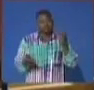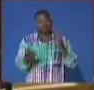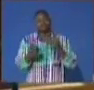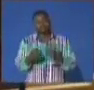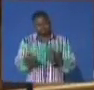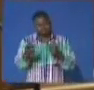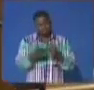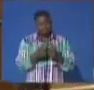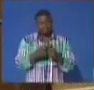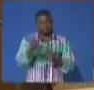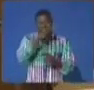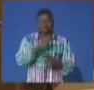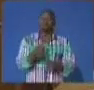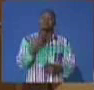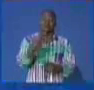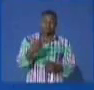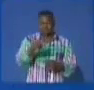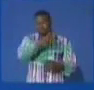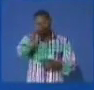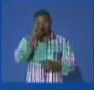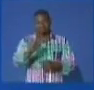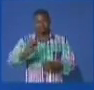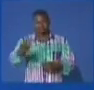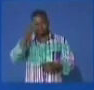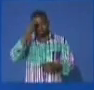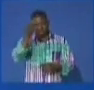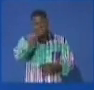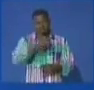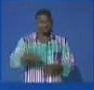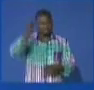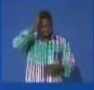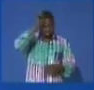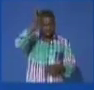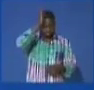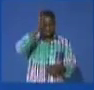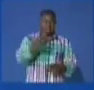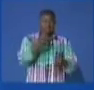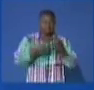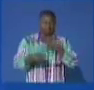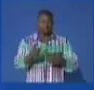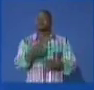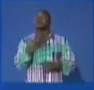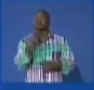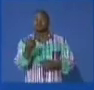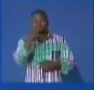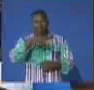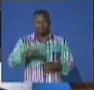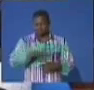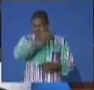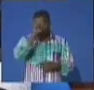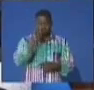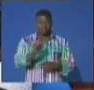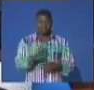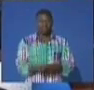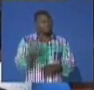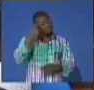députés, le ministre des Infrastructures, Éric Bougouma. Il vient répondre aux questions du député Yahya Zongrana concernant